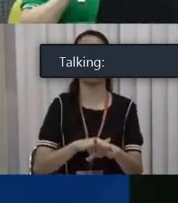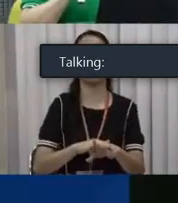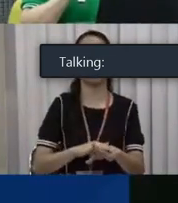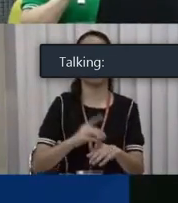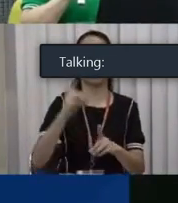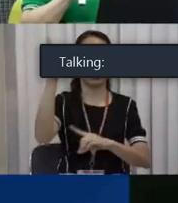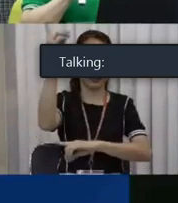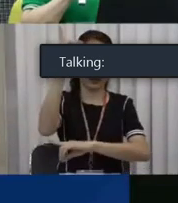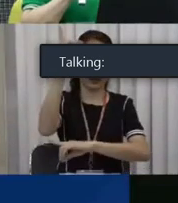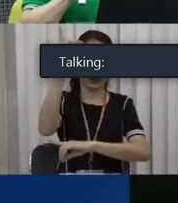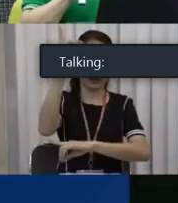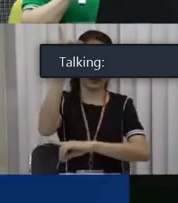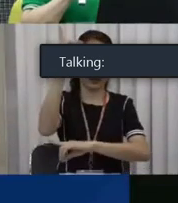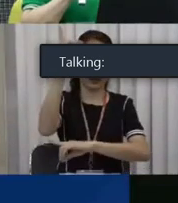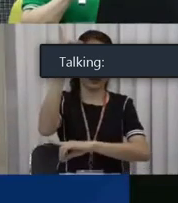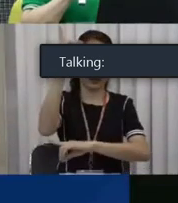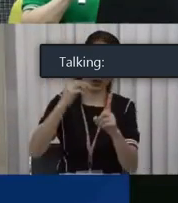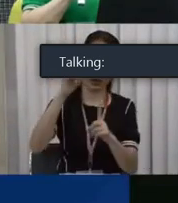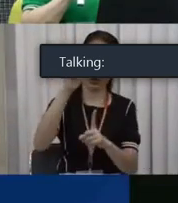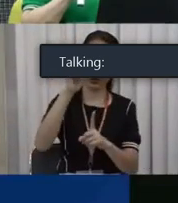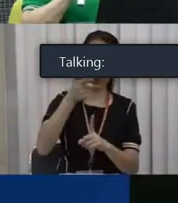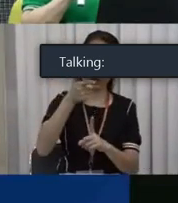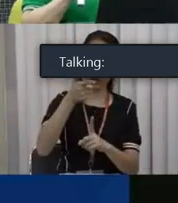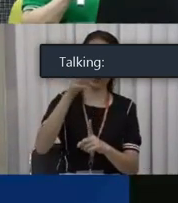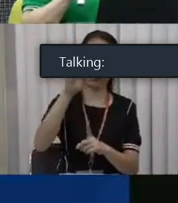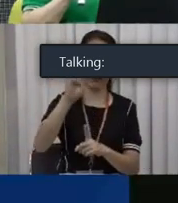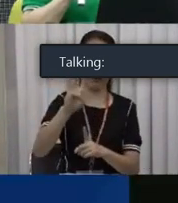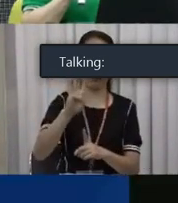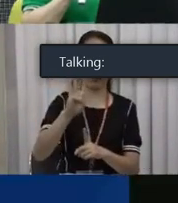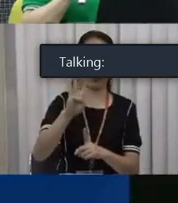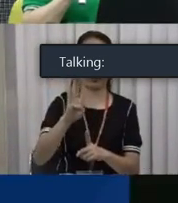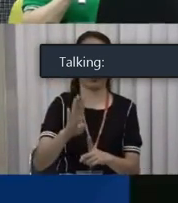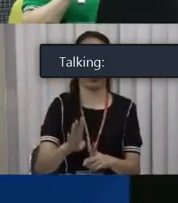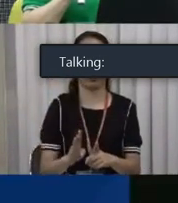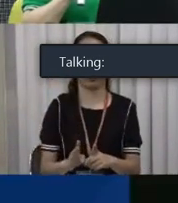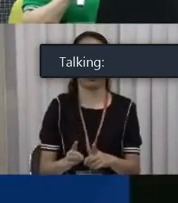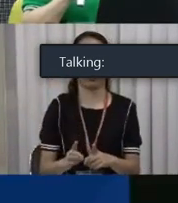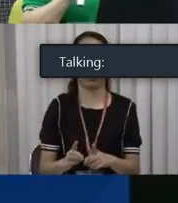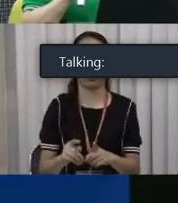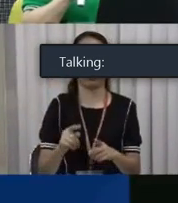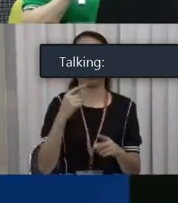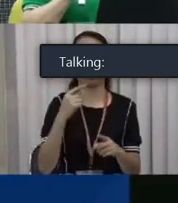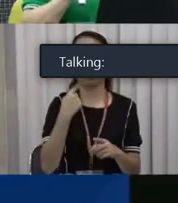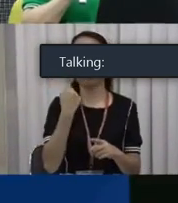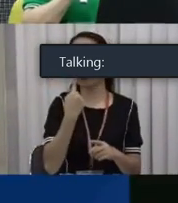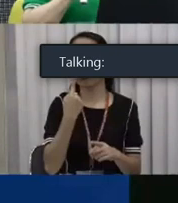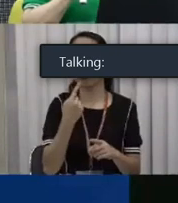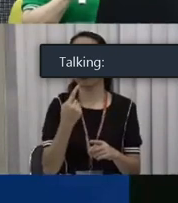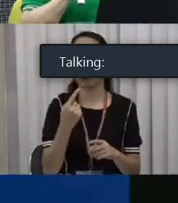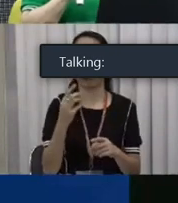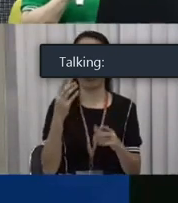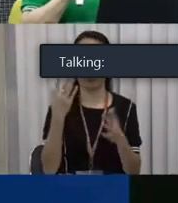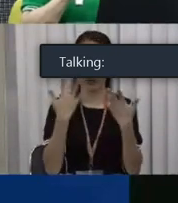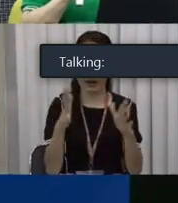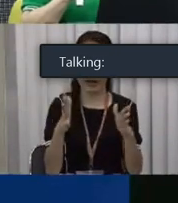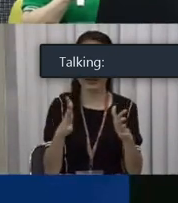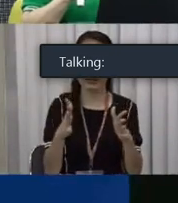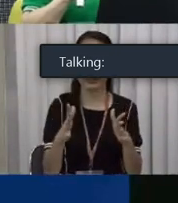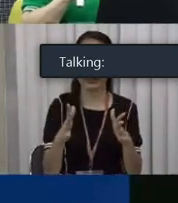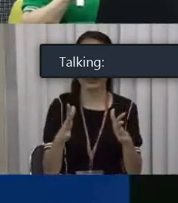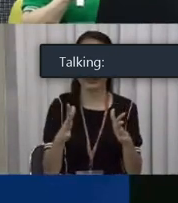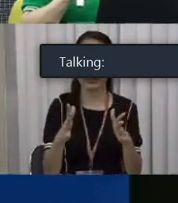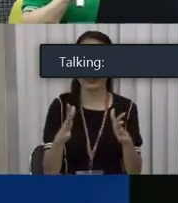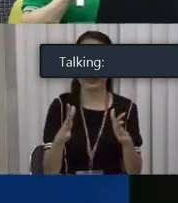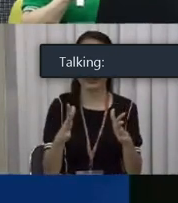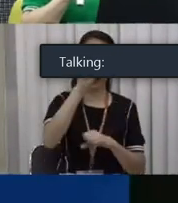December 24. Pero ang uban, naapoy ihatag ang katunga during sa month of June.